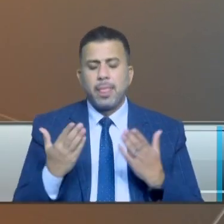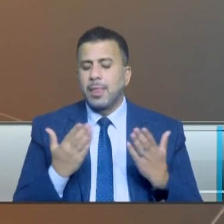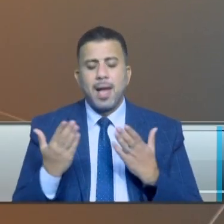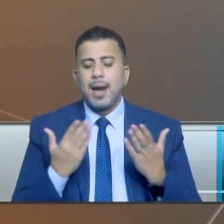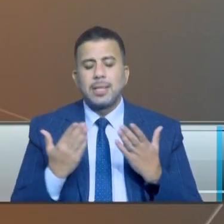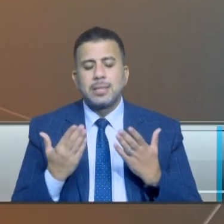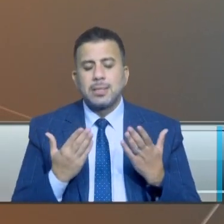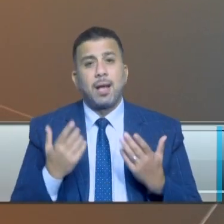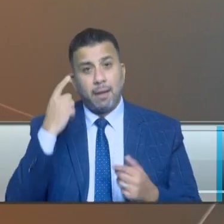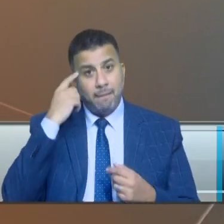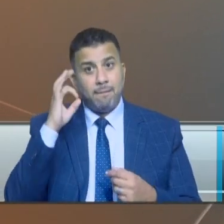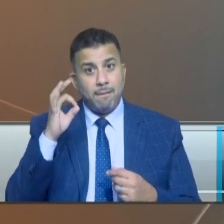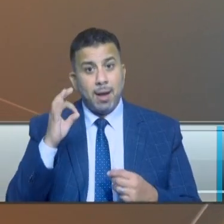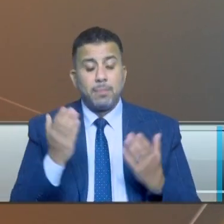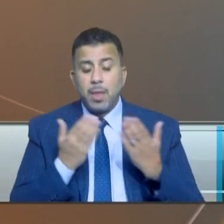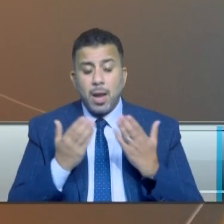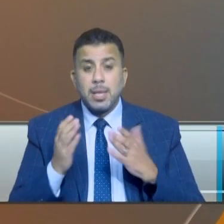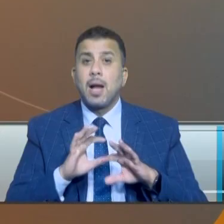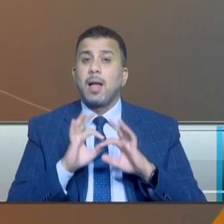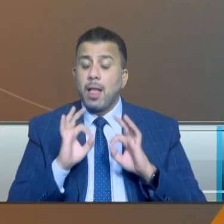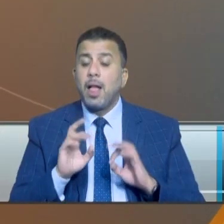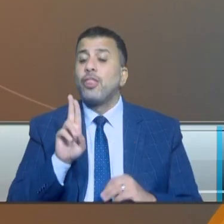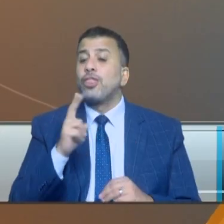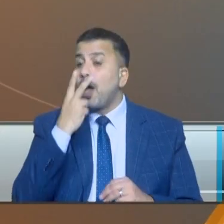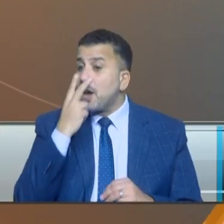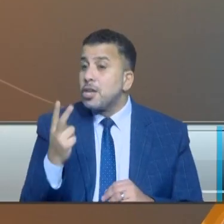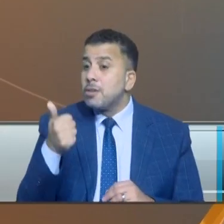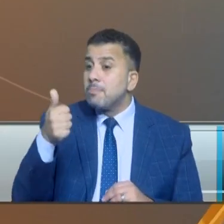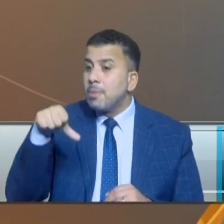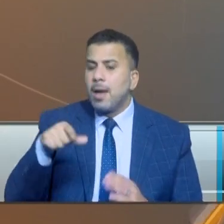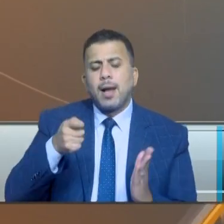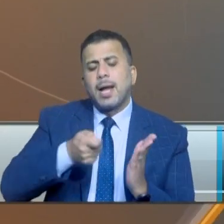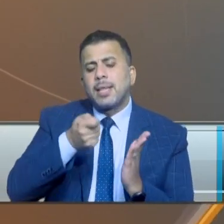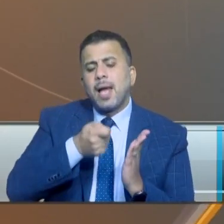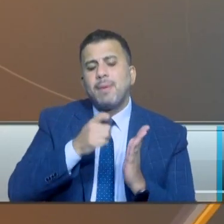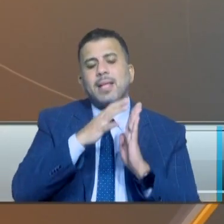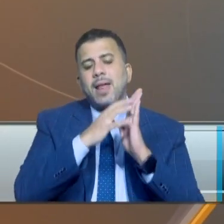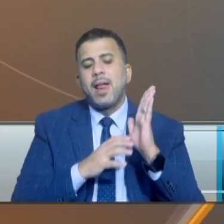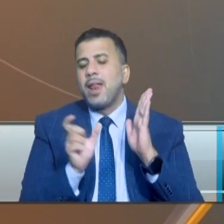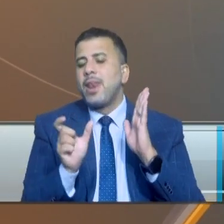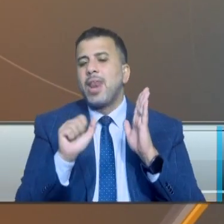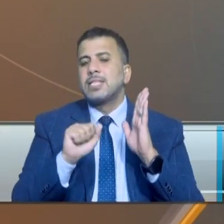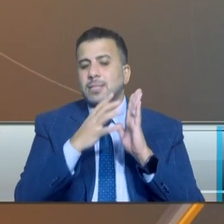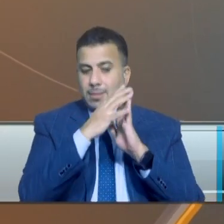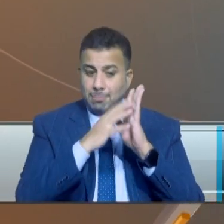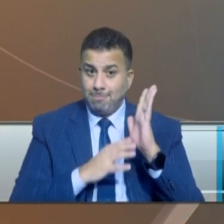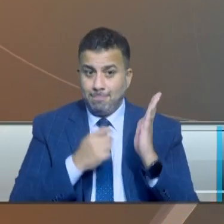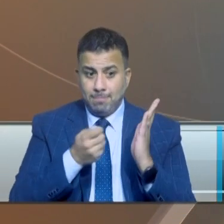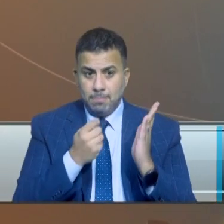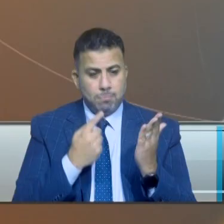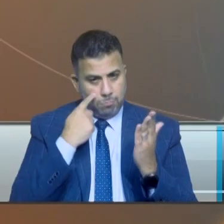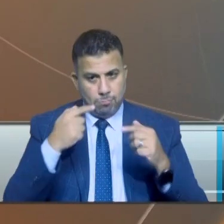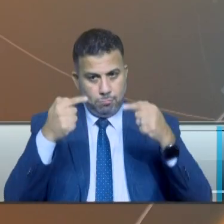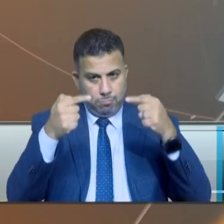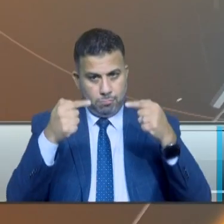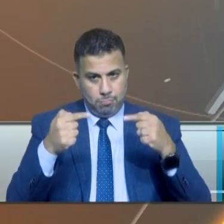يعني مكتمل الدراسة يعني، تقييمه بكتابة النص، ونلاحظ هذا النص